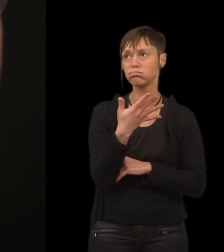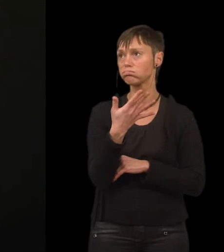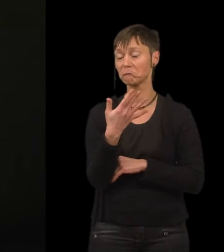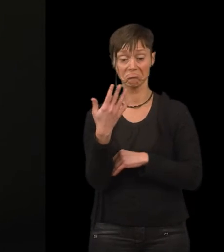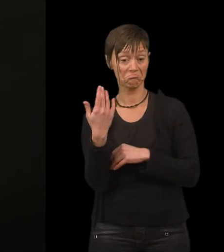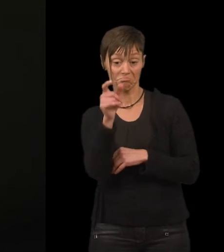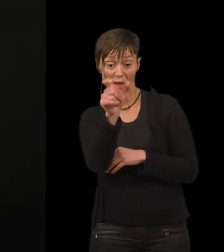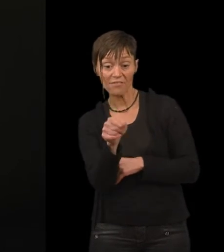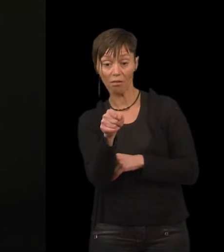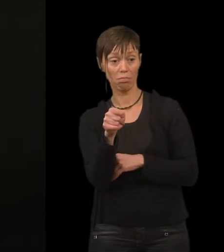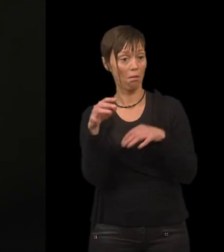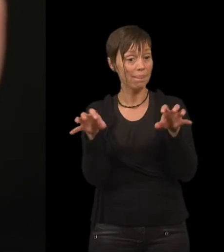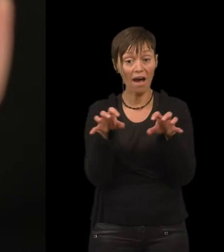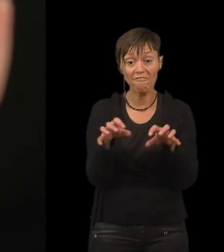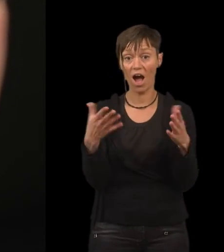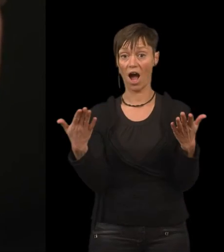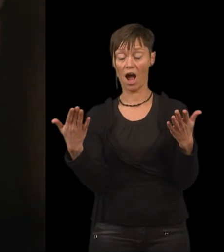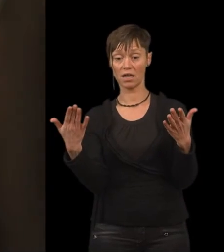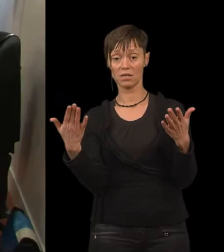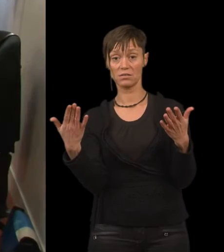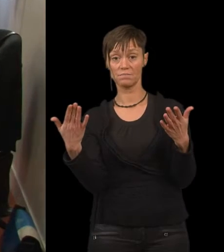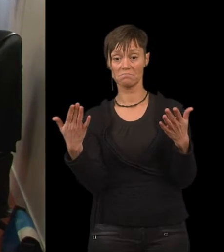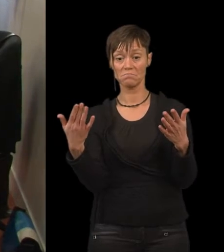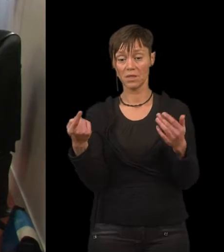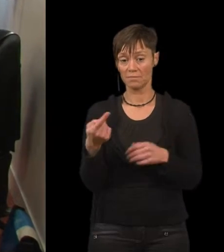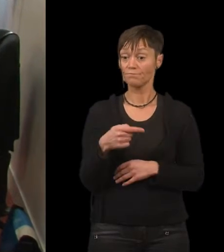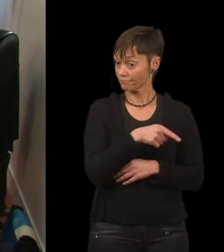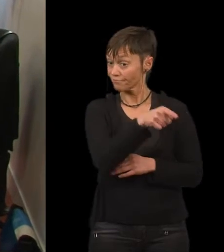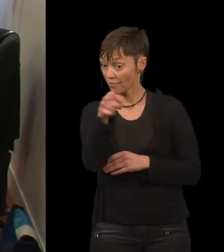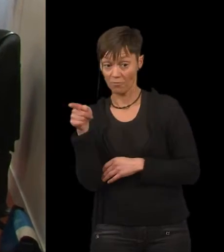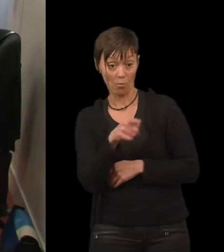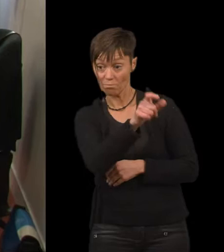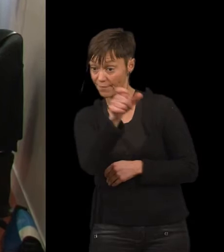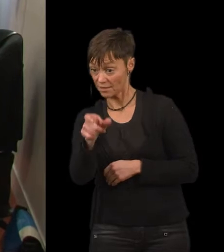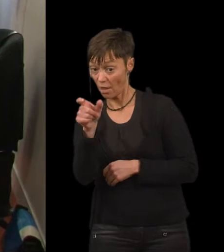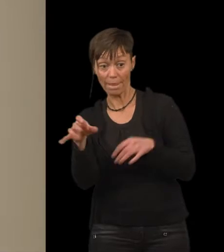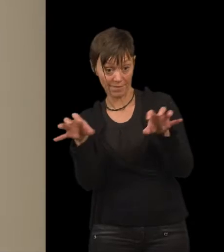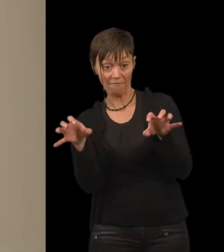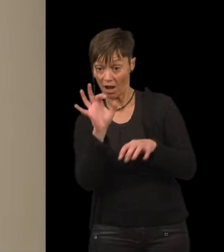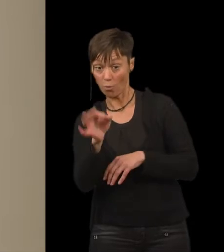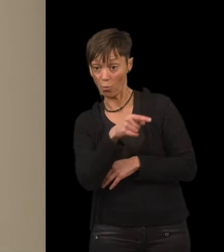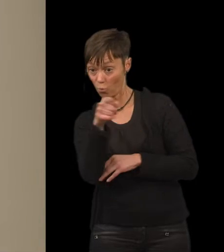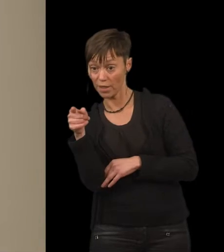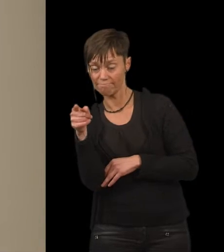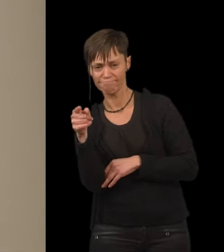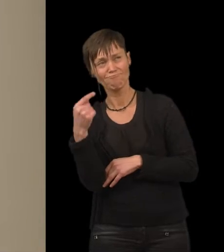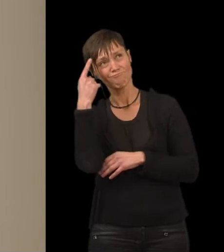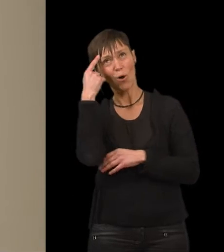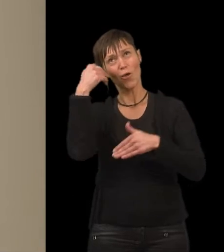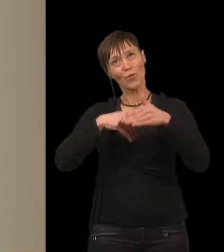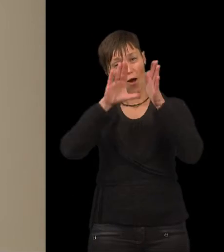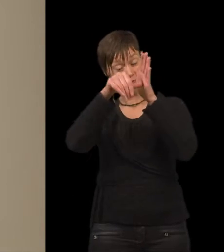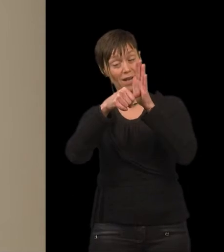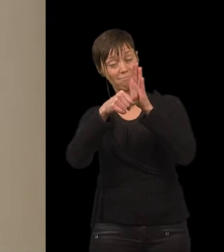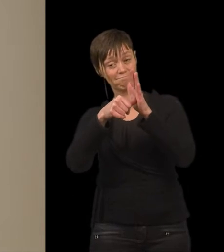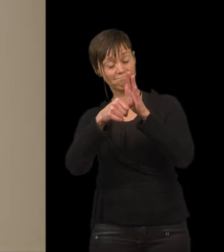Où travaille-t-il? C'est que vous êtes des personnes très actives et ça pourrait être chouette dans le film de se